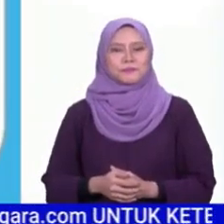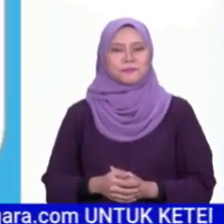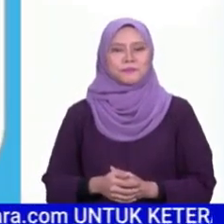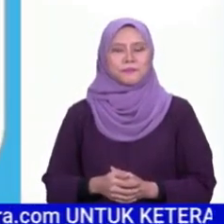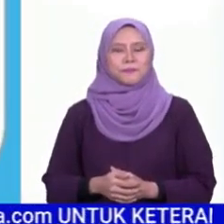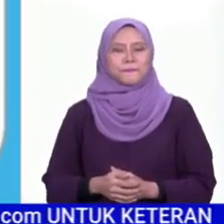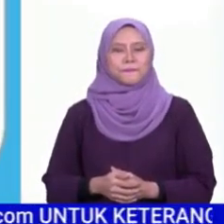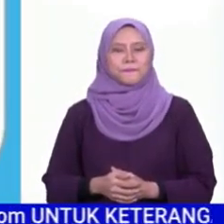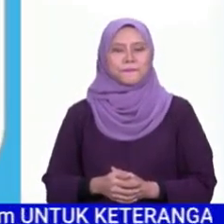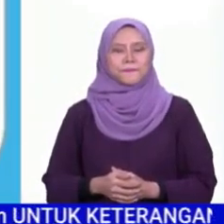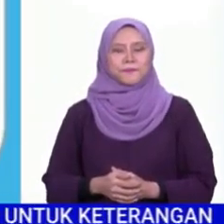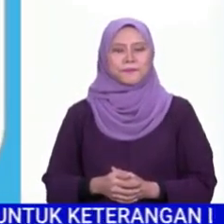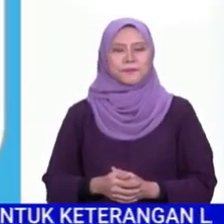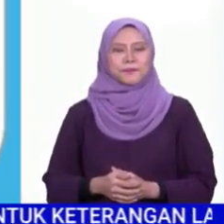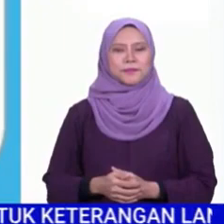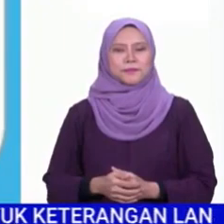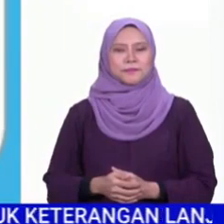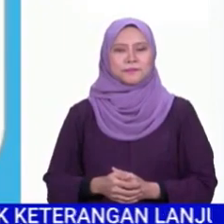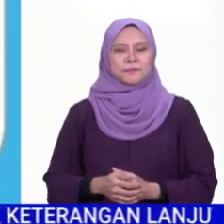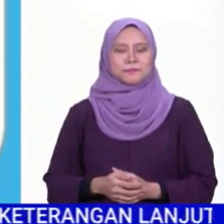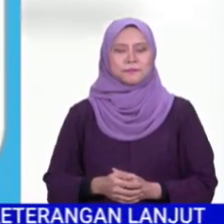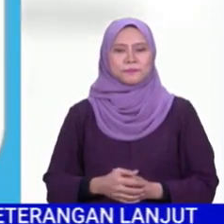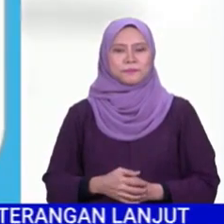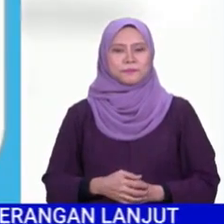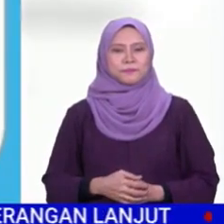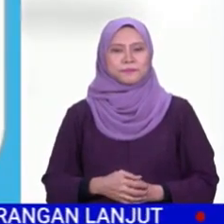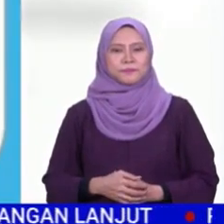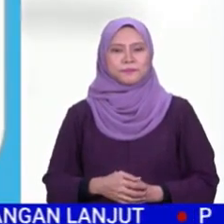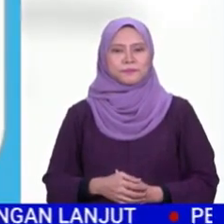hai hai hai hai